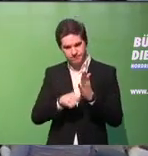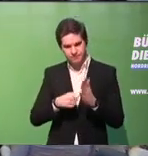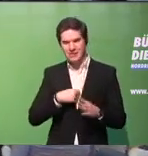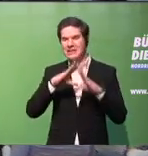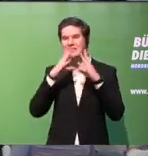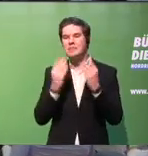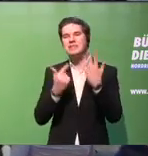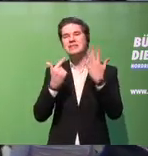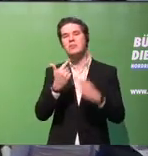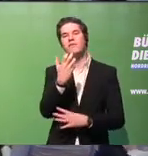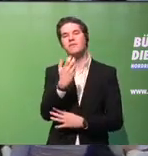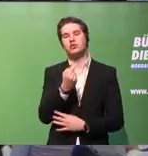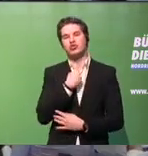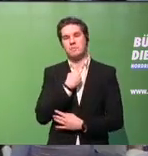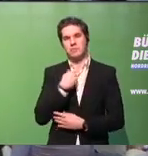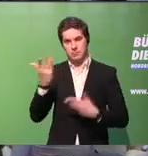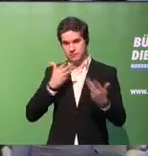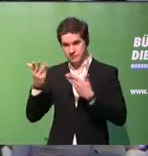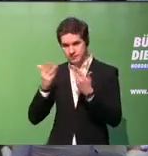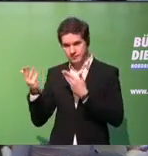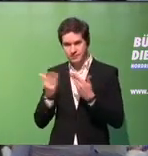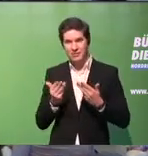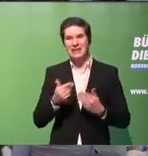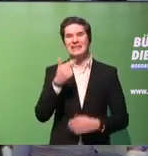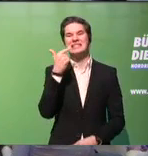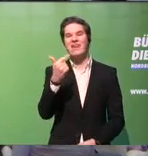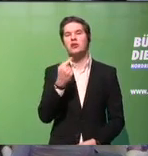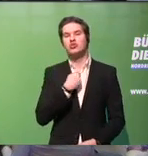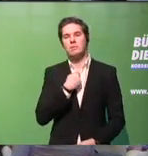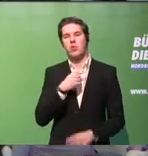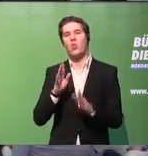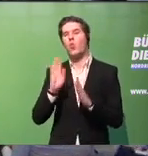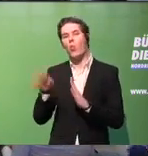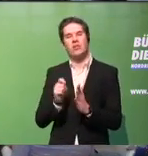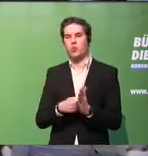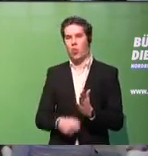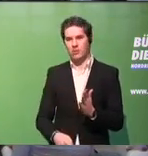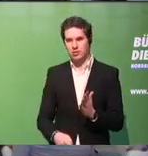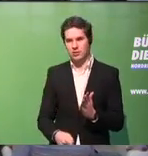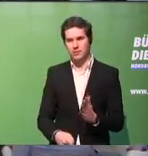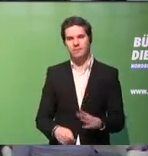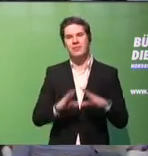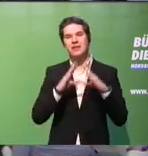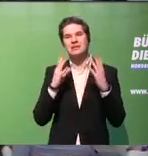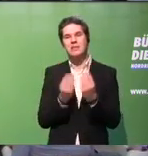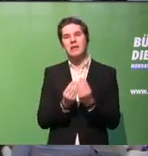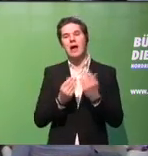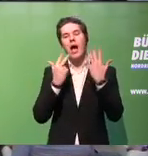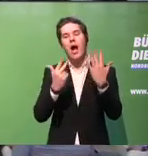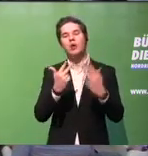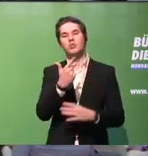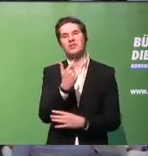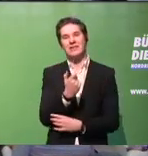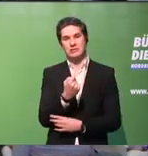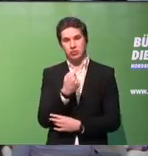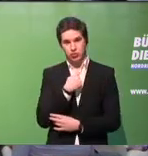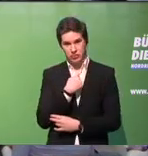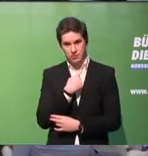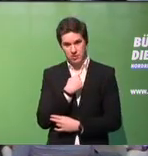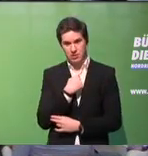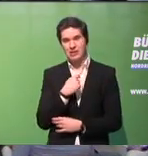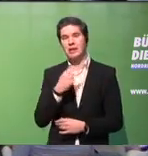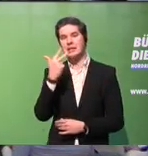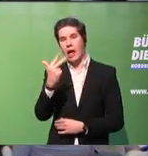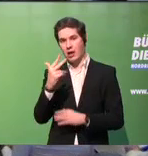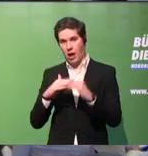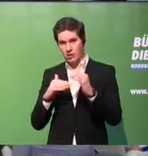waren 57, davon waren 2 ungültig. Das Quorum bei 28 Stimmen, 3